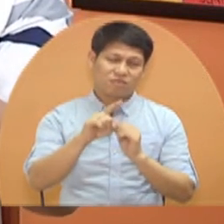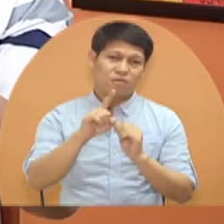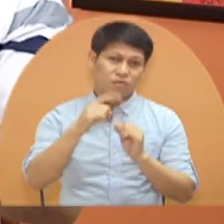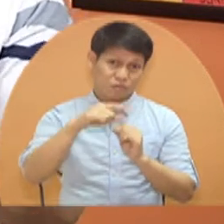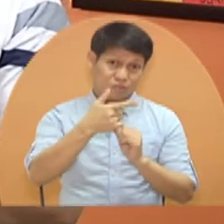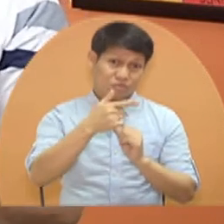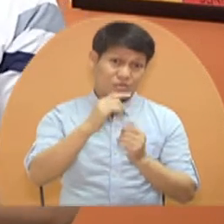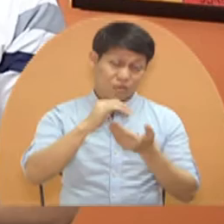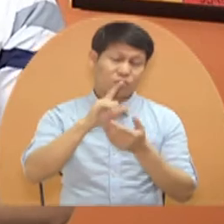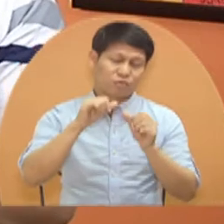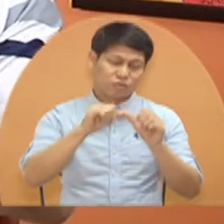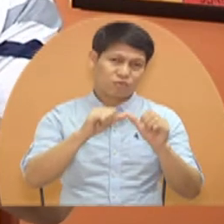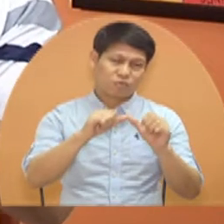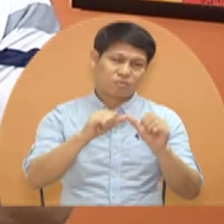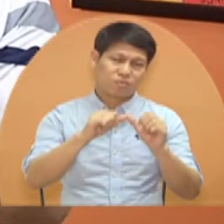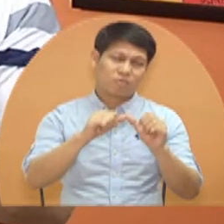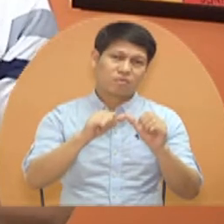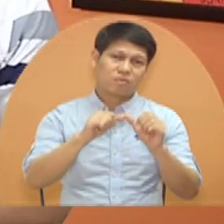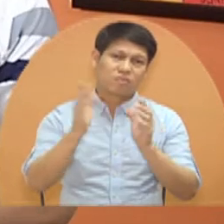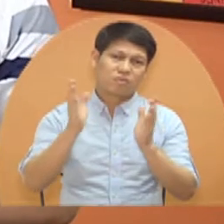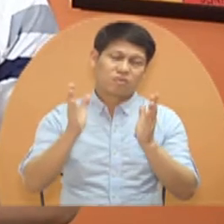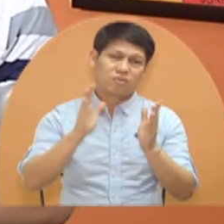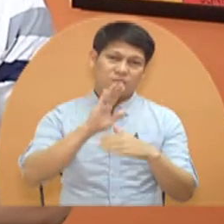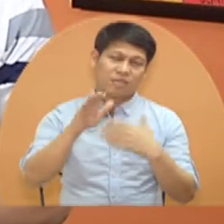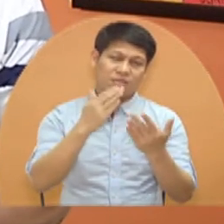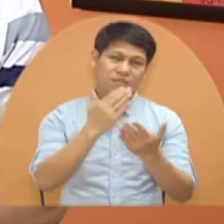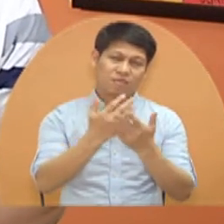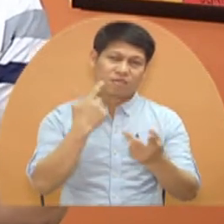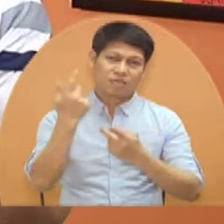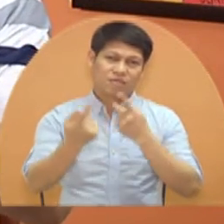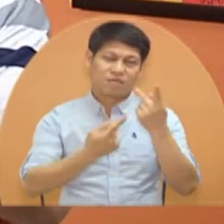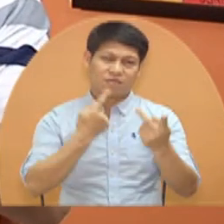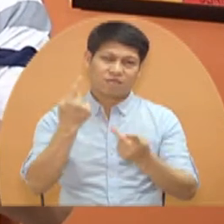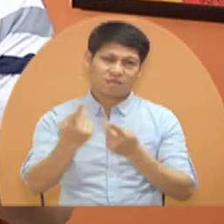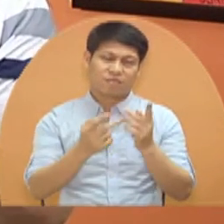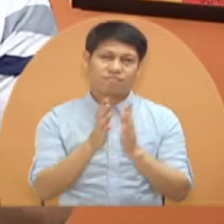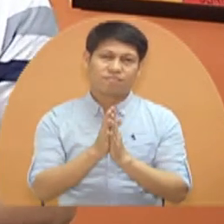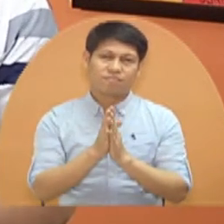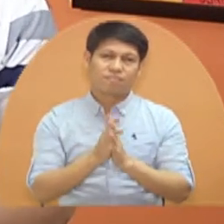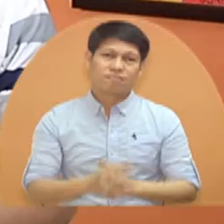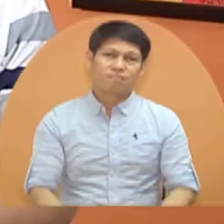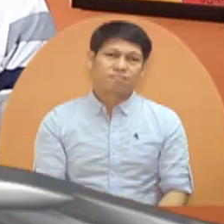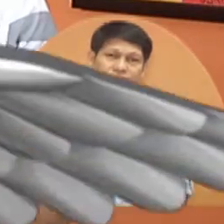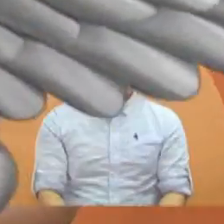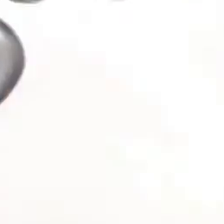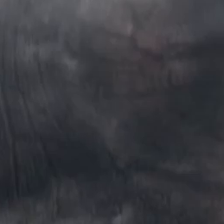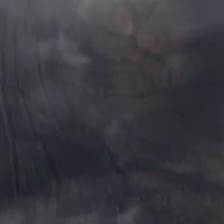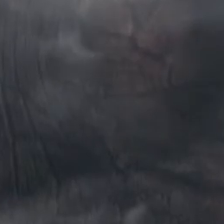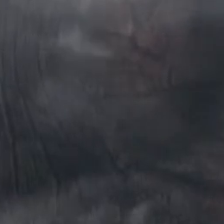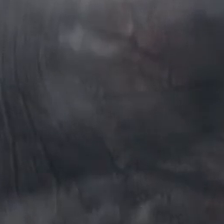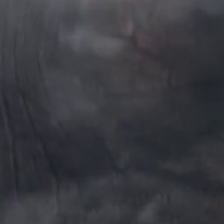ang pagpapatuloy ng walang tigil na paghahatid ng serbisyo publiko sa mga higit na nangangailangan.